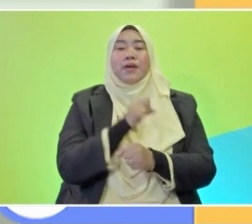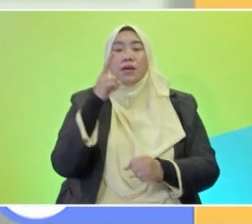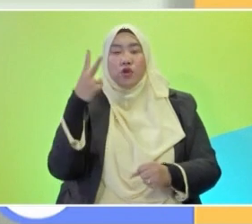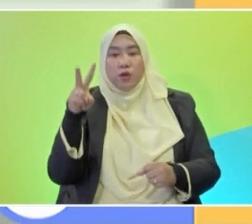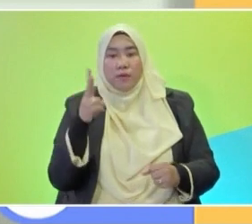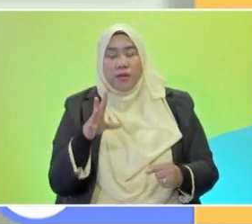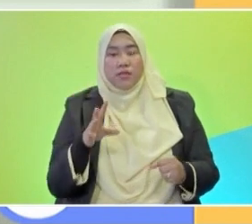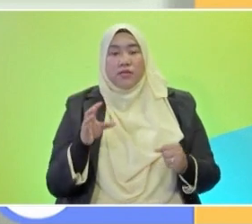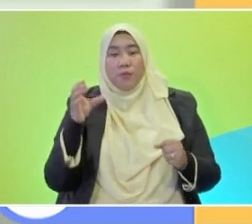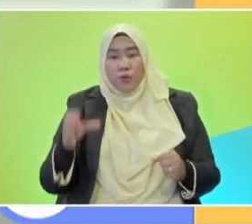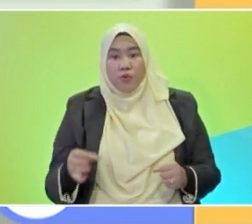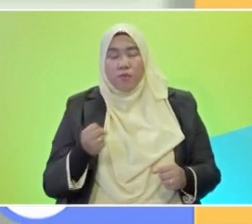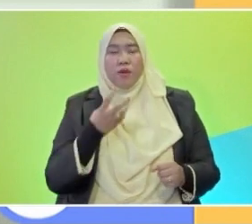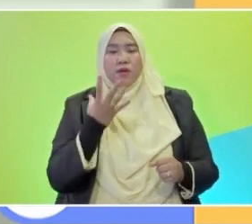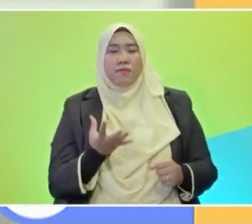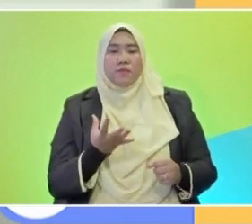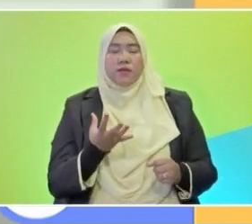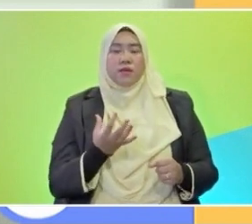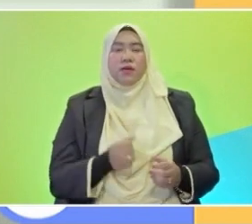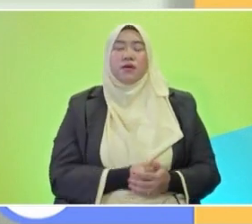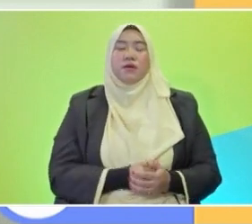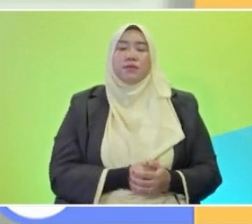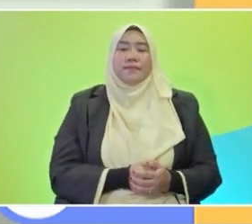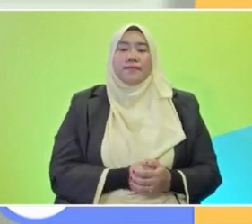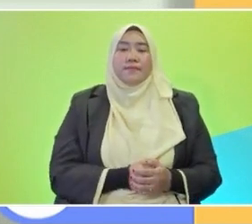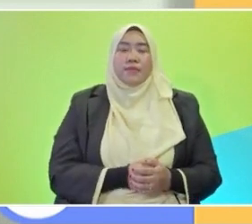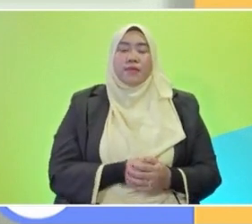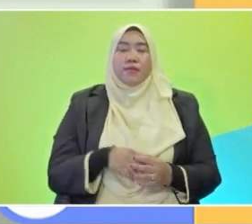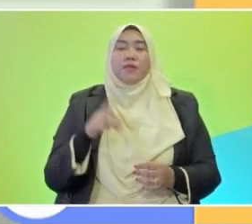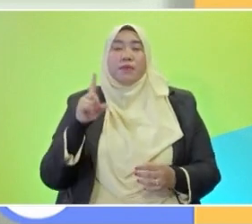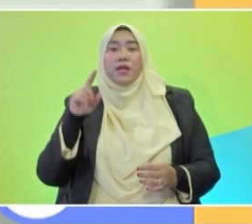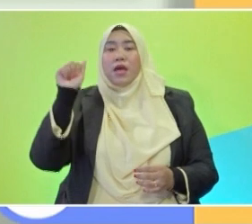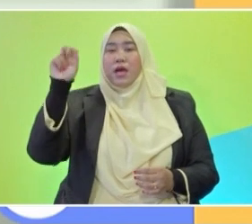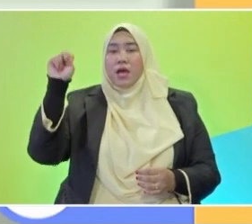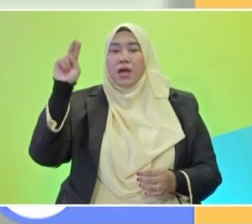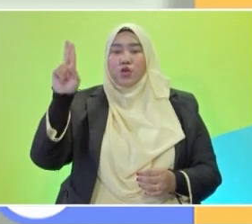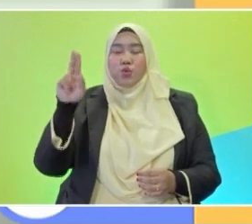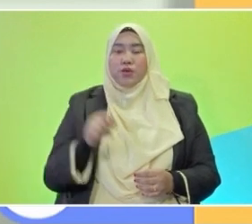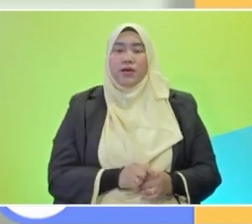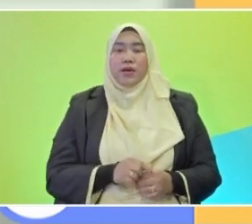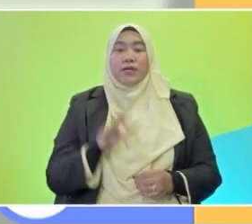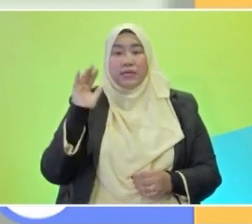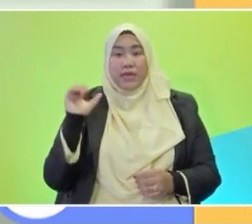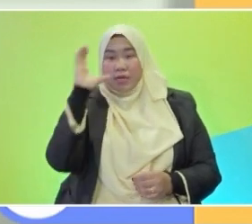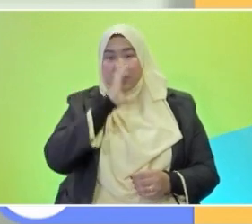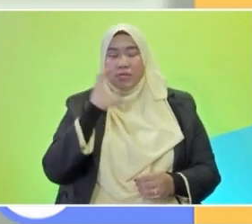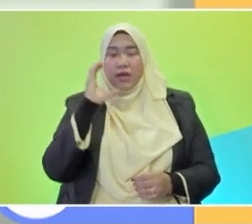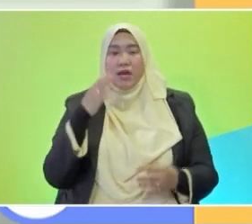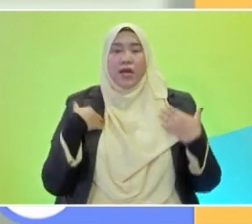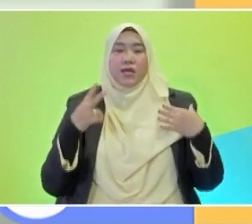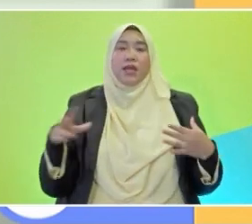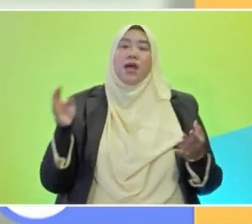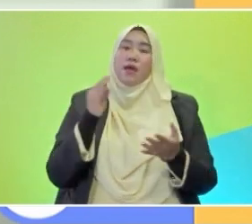bilangan murid kayak bu Syarif di mana Kak anunya oke di sini kita akan tengok pakai kain yang dicari adalah bilangan murid